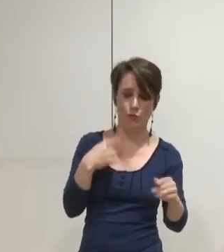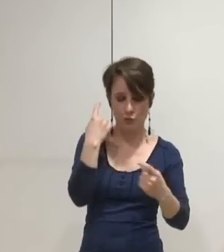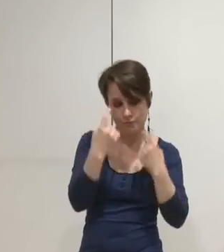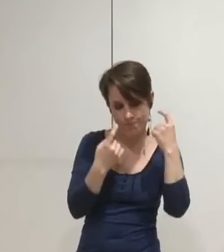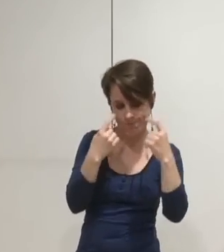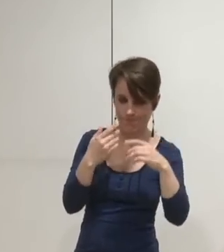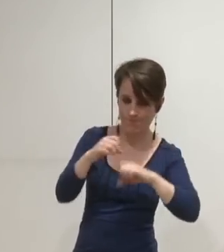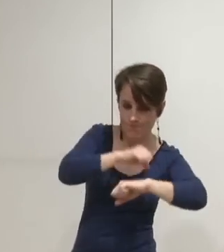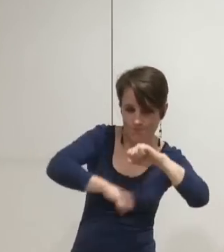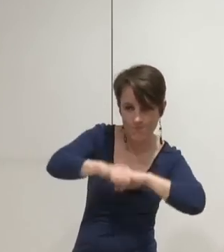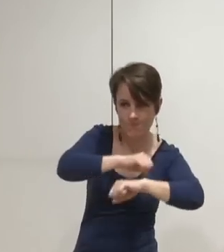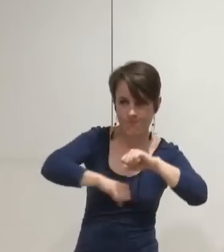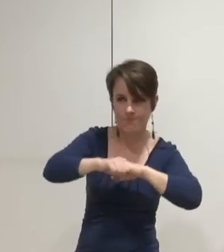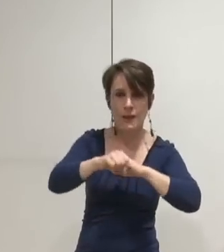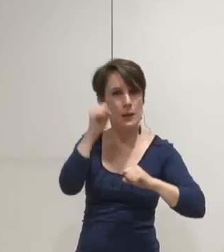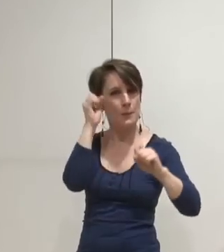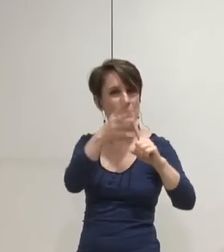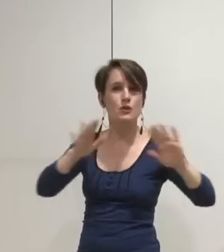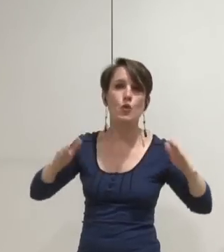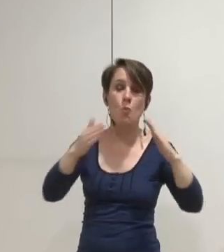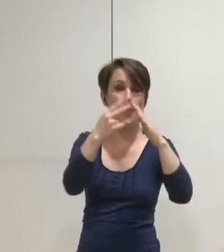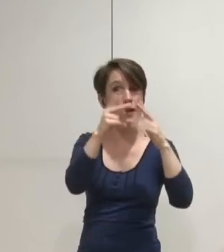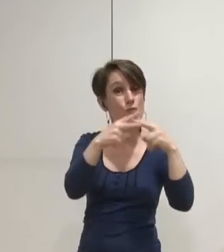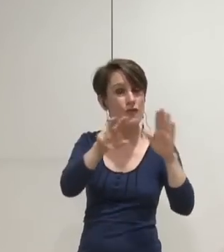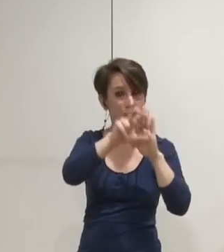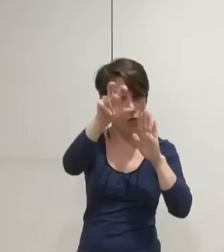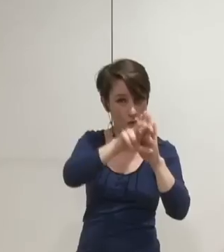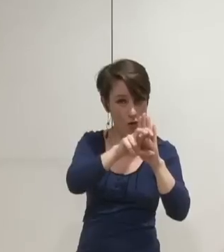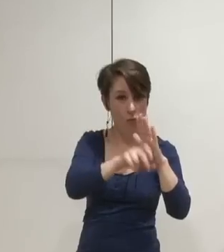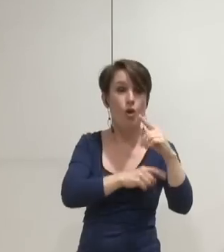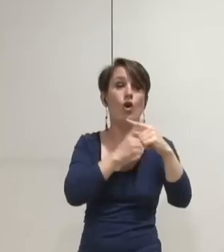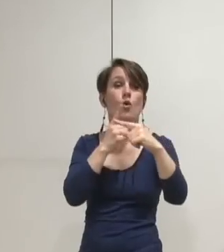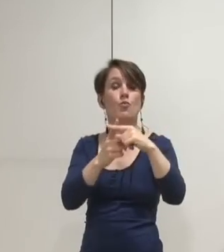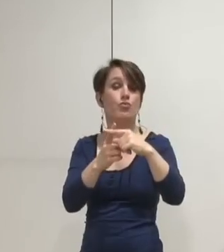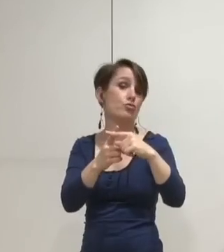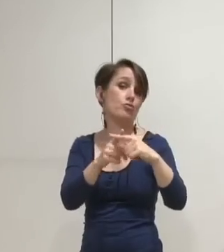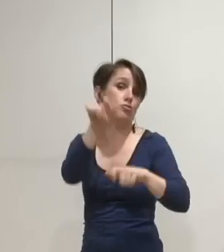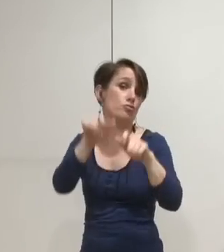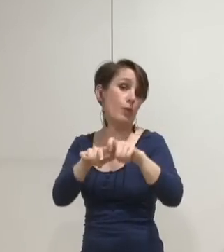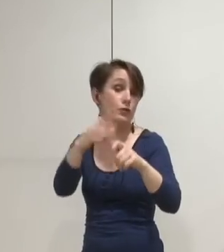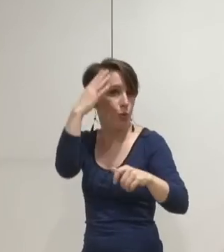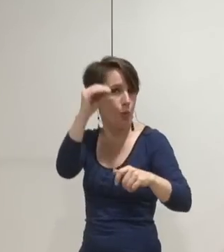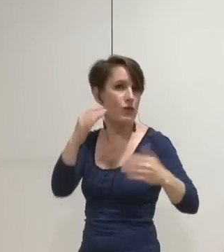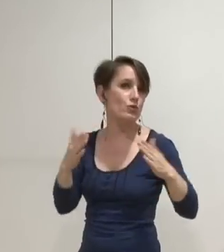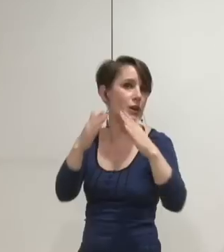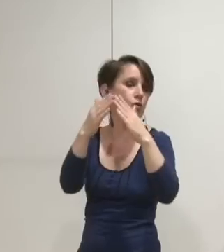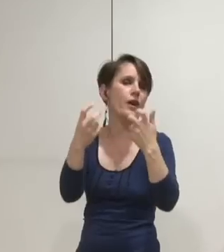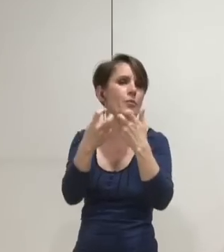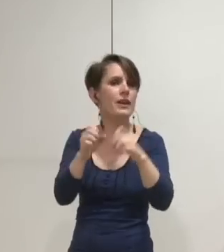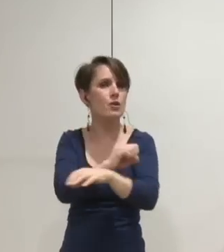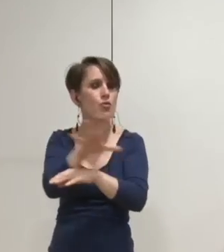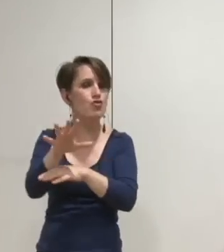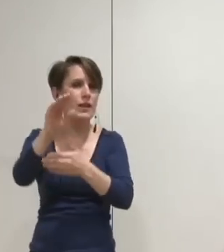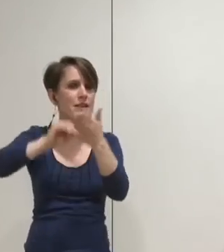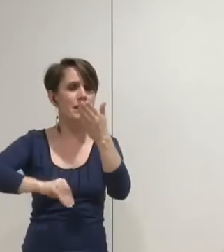est coordonné par la Mission montagne de la ville de Grenoble et les acteurs de la montagne les plus directement concernés notamment le journaliste écrivain